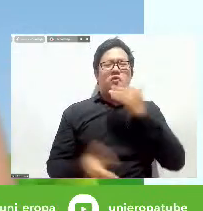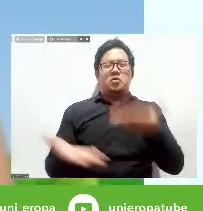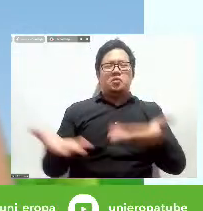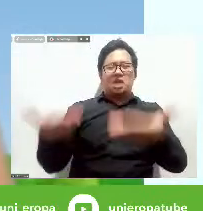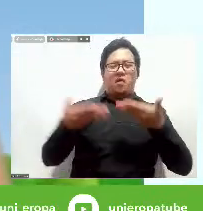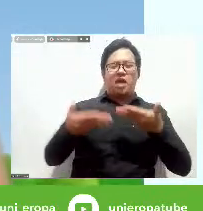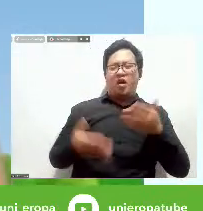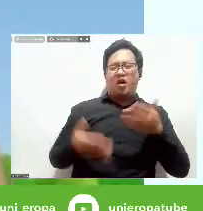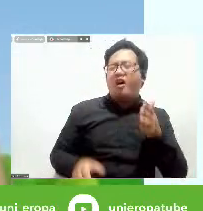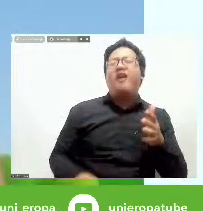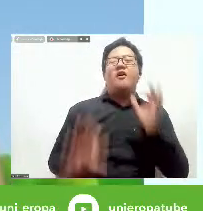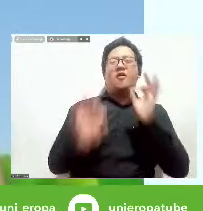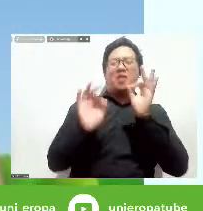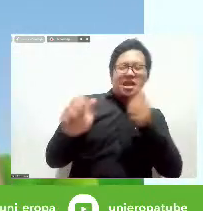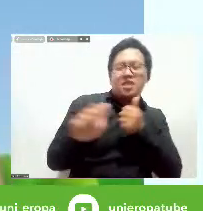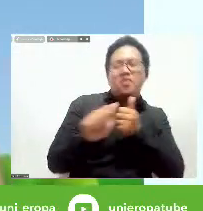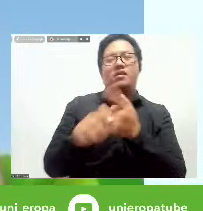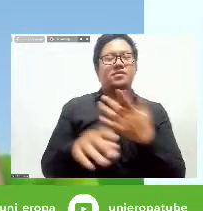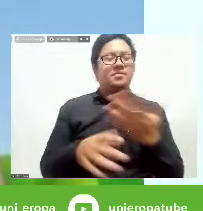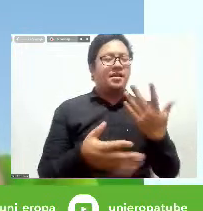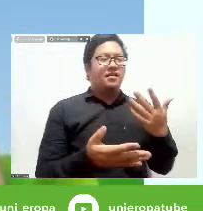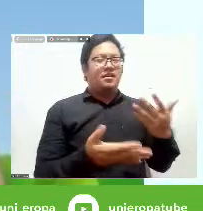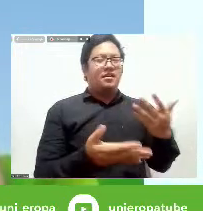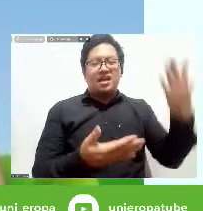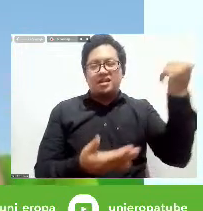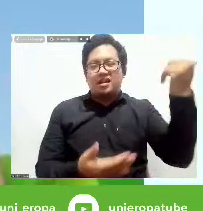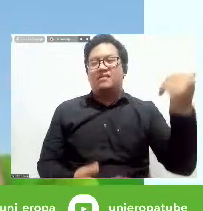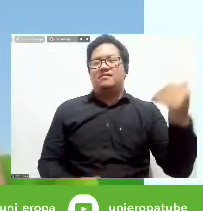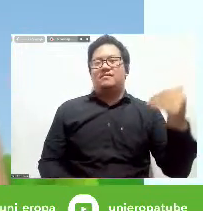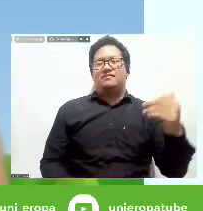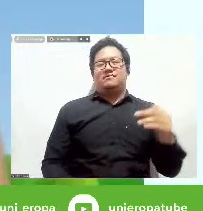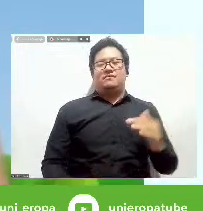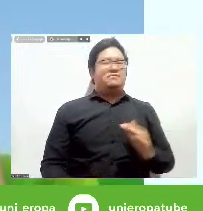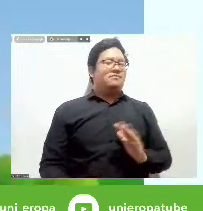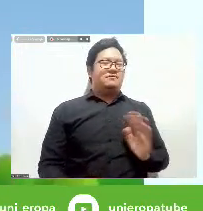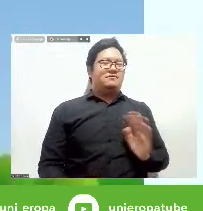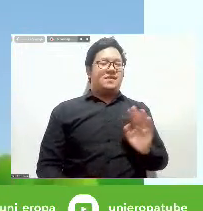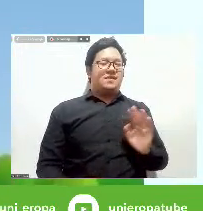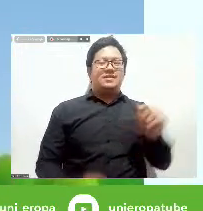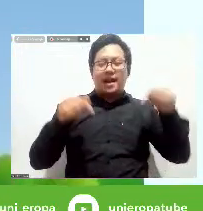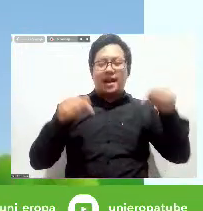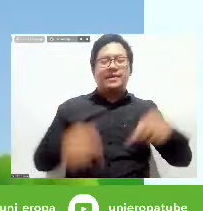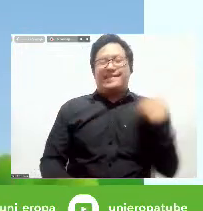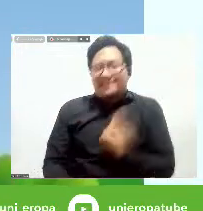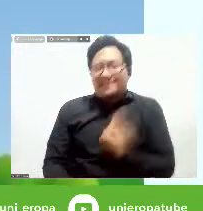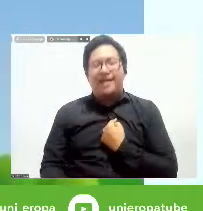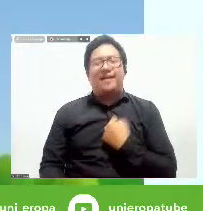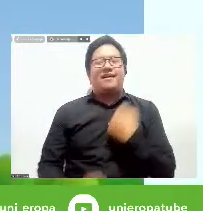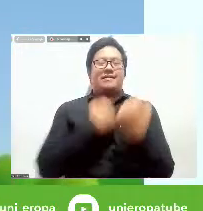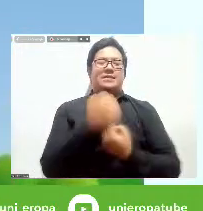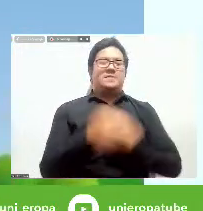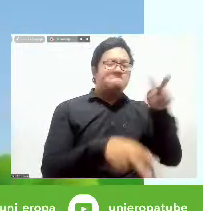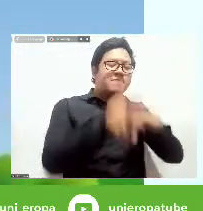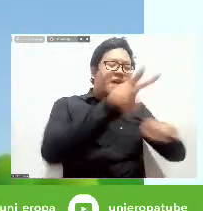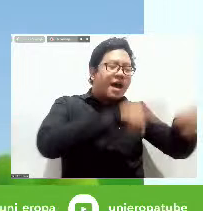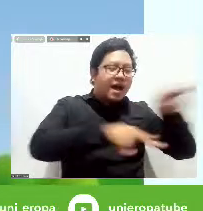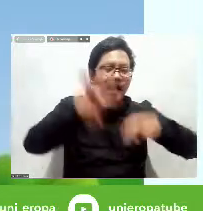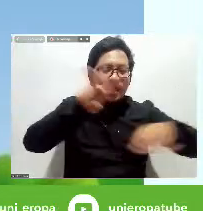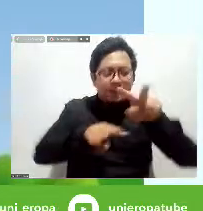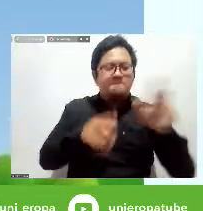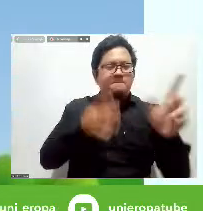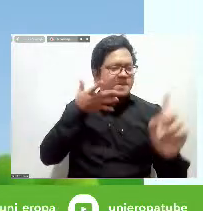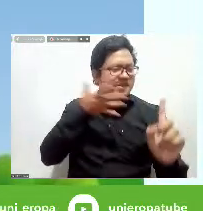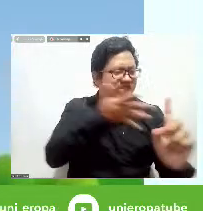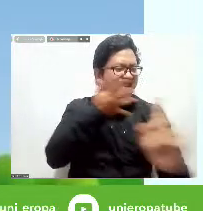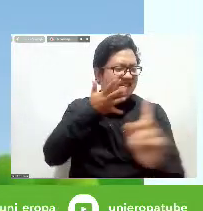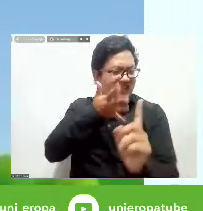terus diajakin Ayo Enggak kayaknya sekarang waktunya kita yang harus cari kita kejar tidak hubungin Mungkin dia nggak